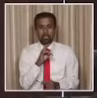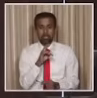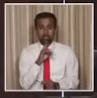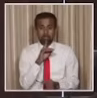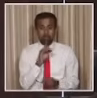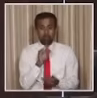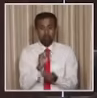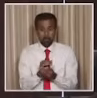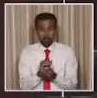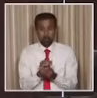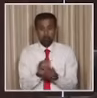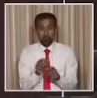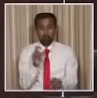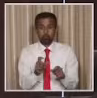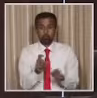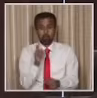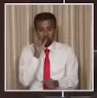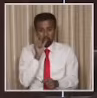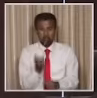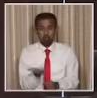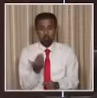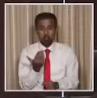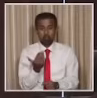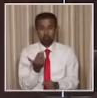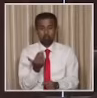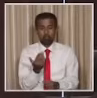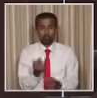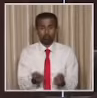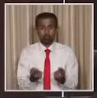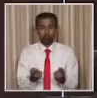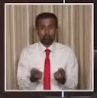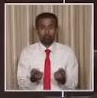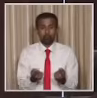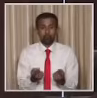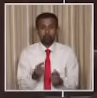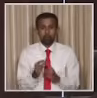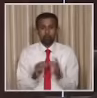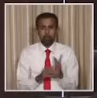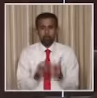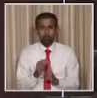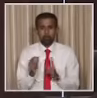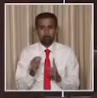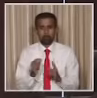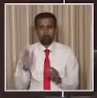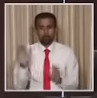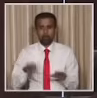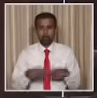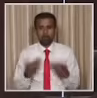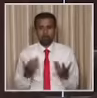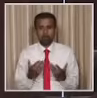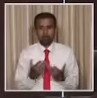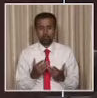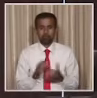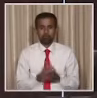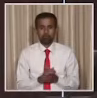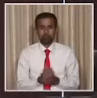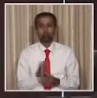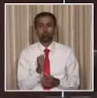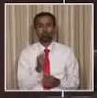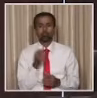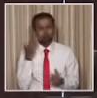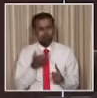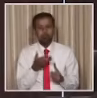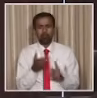රටේ ජනතාව විසිරා ගිලා මූණ දෙන්න ඕනකම තියෙන ඌ අවශ්‍යතාවයේ තියෙන මන්ත්‍රීවරුද පාර්ලිමේන්තුව නියෝජනය කරන්නේ නැහැ. ඒ කට්ටිය පැත්තවල මේකේ මොකක් ගැනද මේක කතා